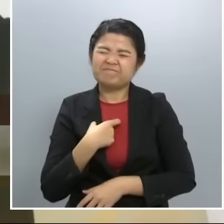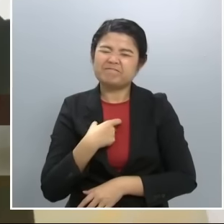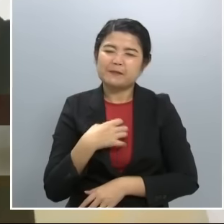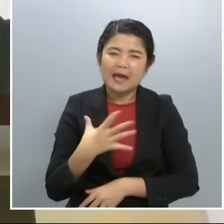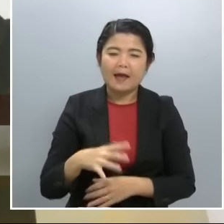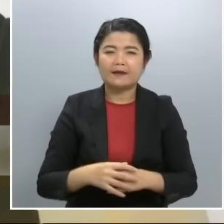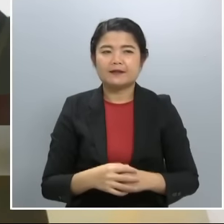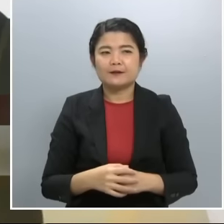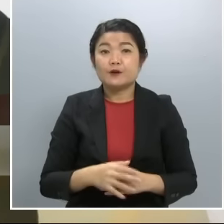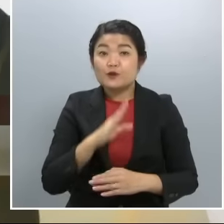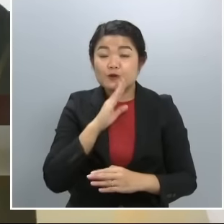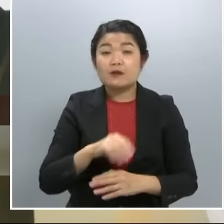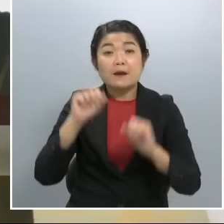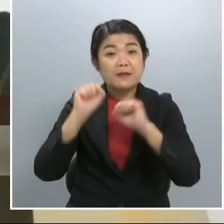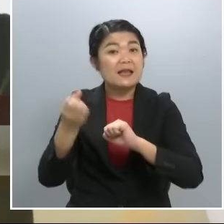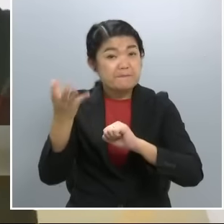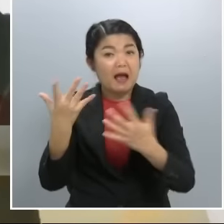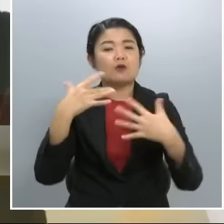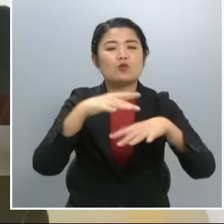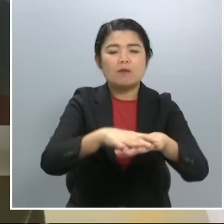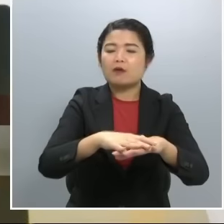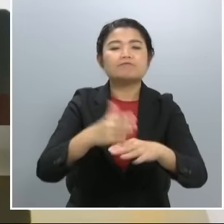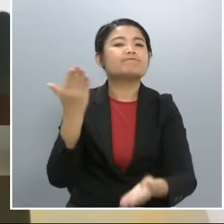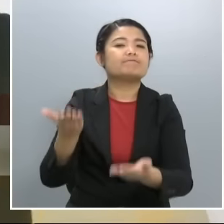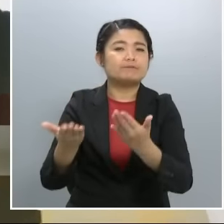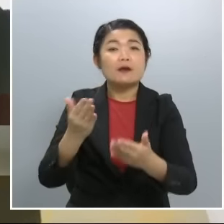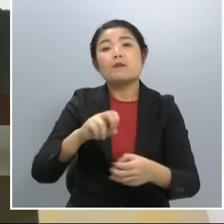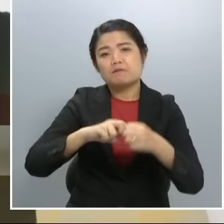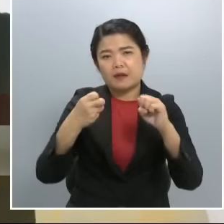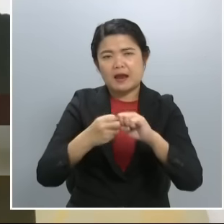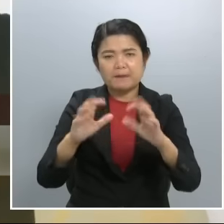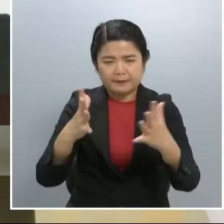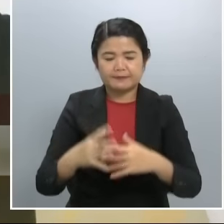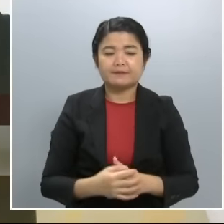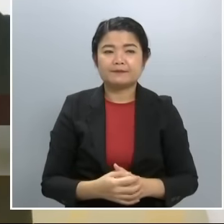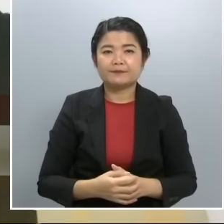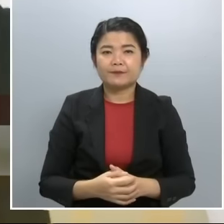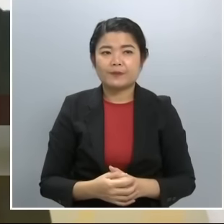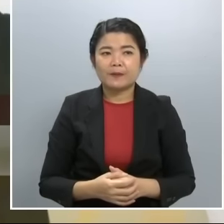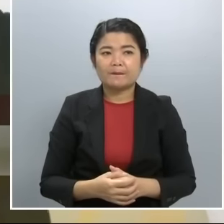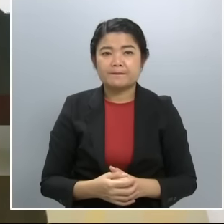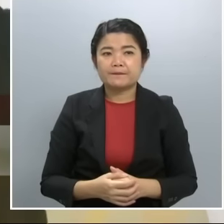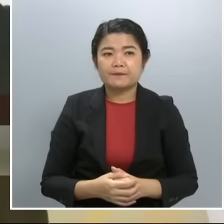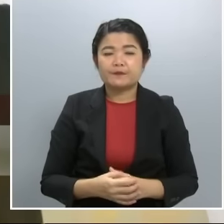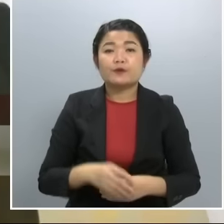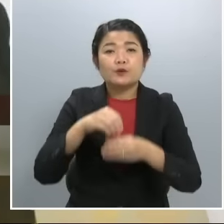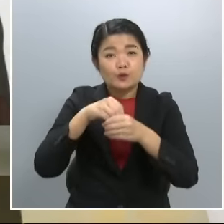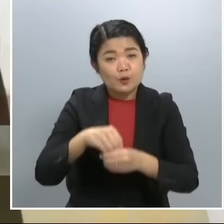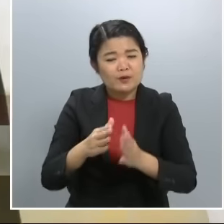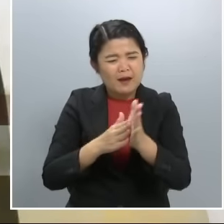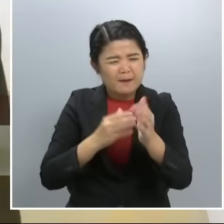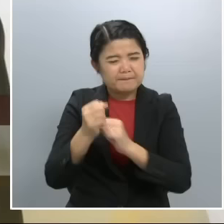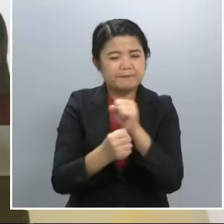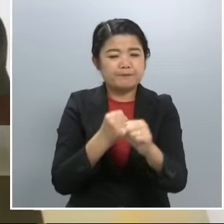ก็ต้องว่ากันไปตามมติของพรรคไม่มีปัญหาเพราะไม่ใช่ตัวปัญหาของพรร คคุณชวนบอกอยู่กับพรรคมาเกือบ60